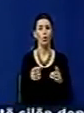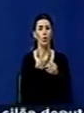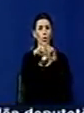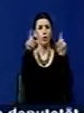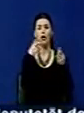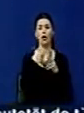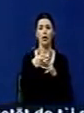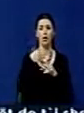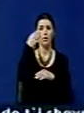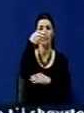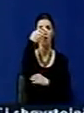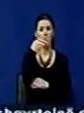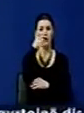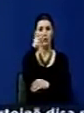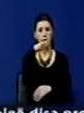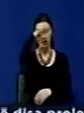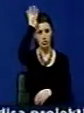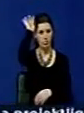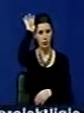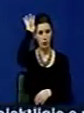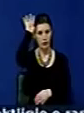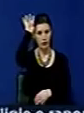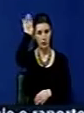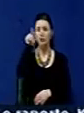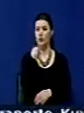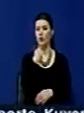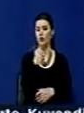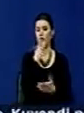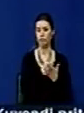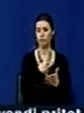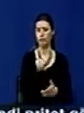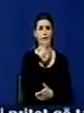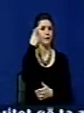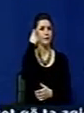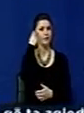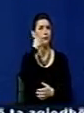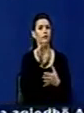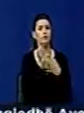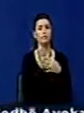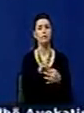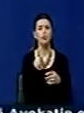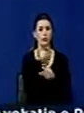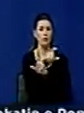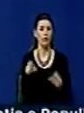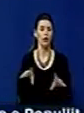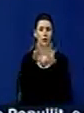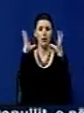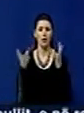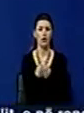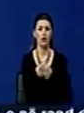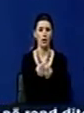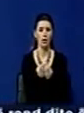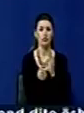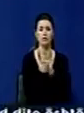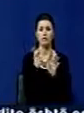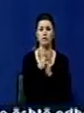vihet emri i Slobodan Miloševićit, i cili si që dim është drejt për drejt fajtor për vrasjen dhe masakrimin e